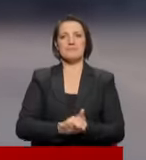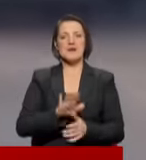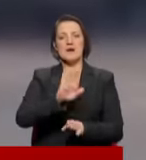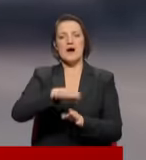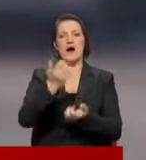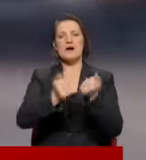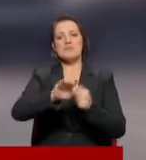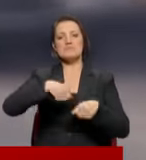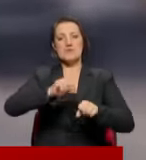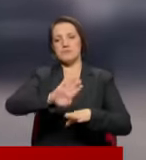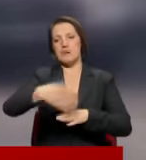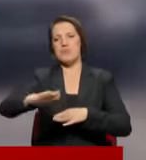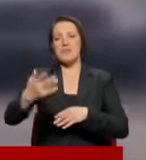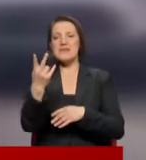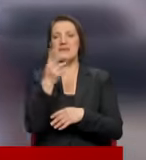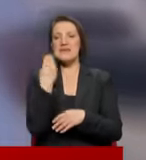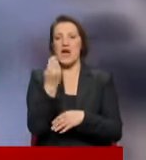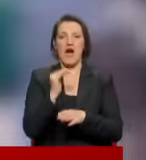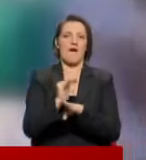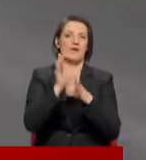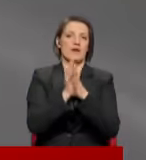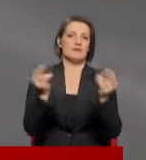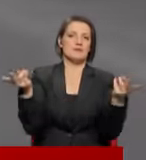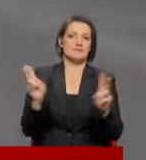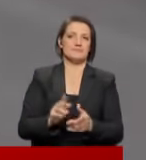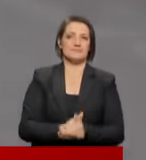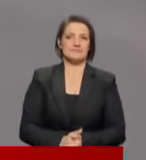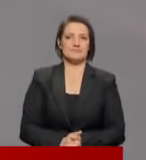Yola savrulan motosikletteki iki genç yaşamını yitirdi.